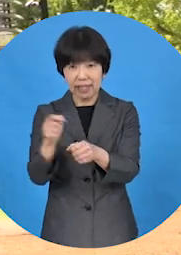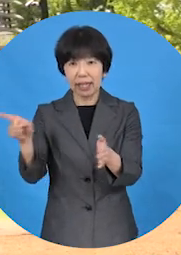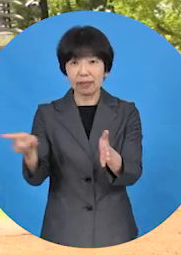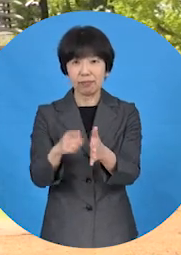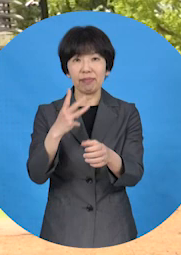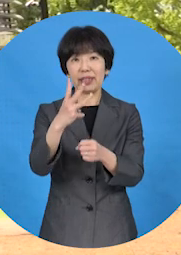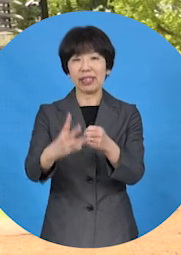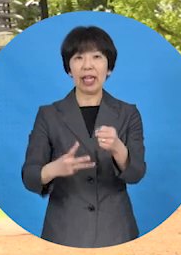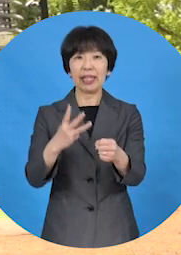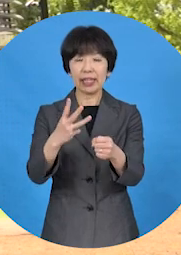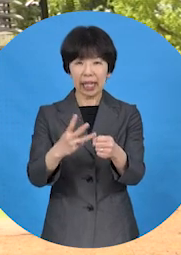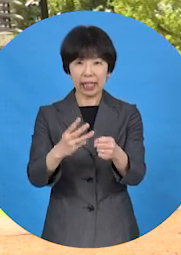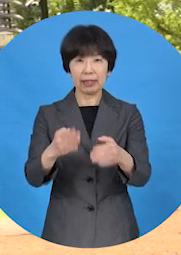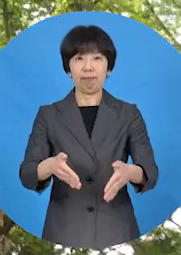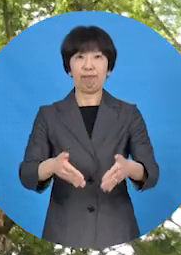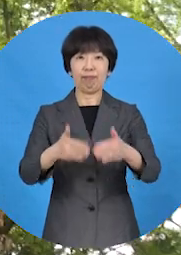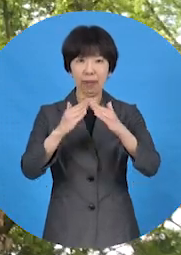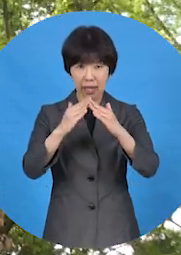ました。